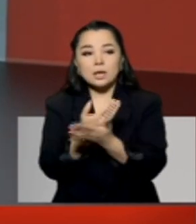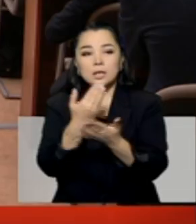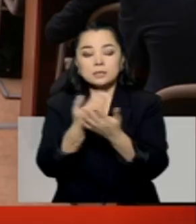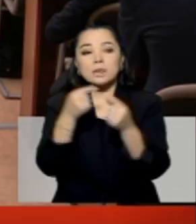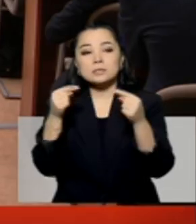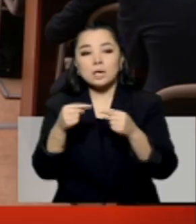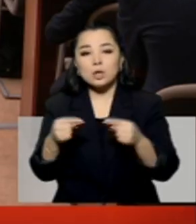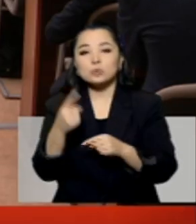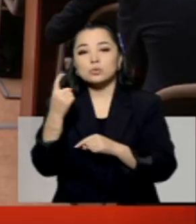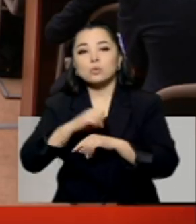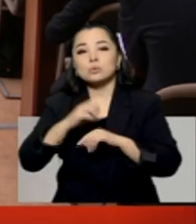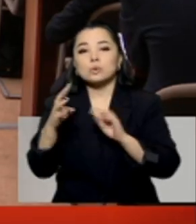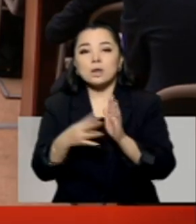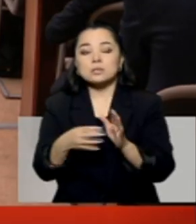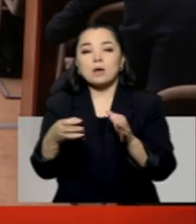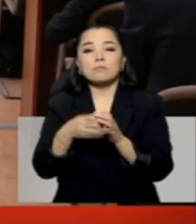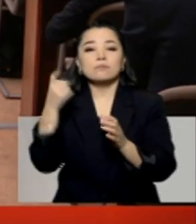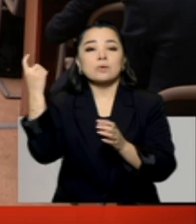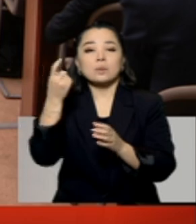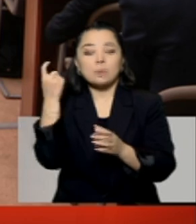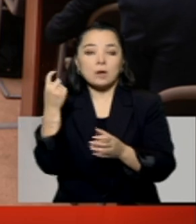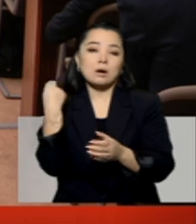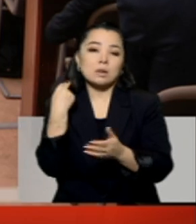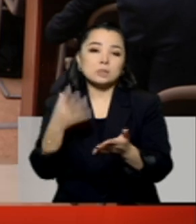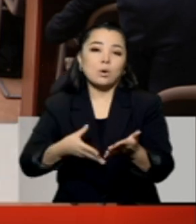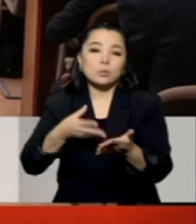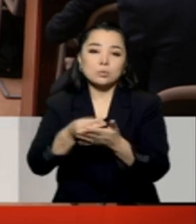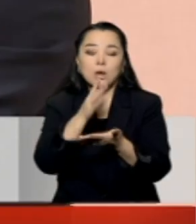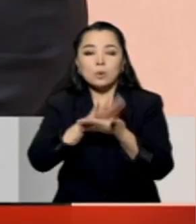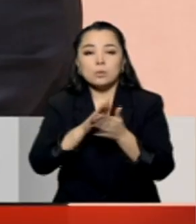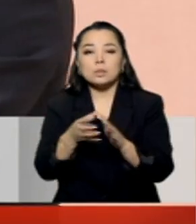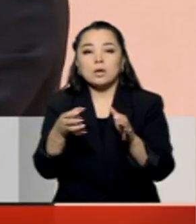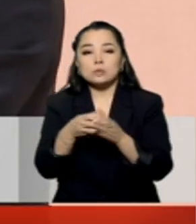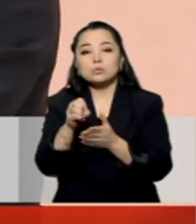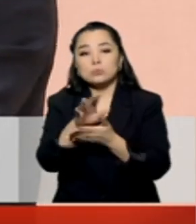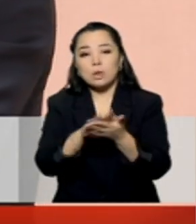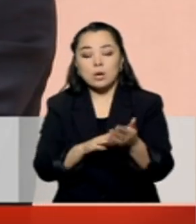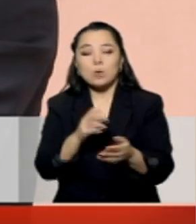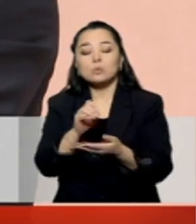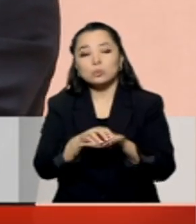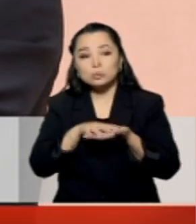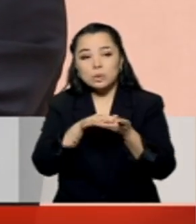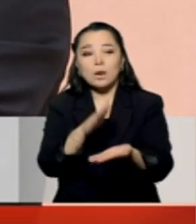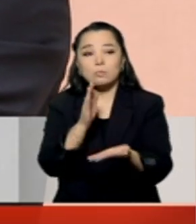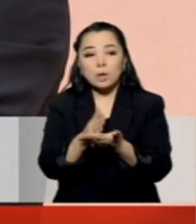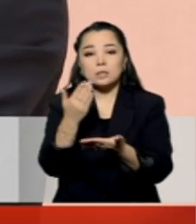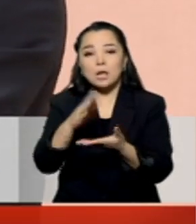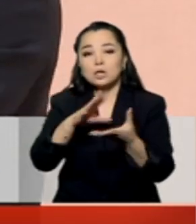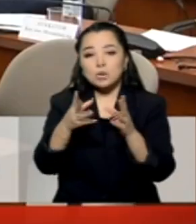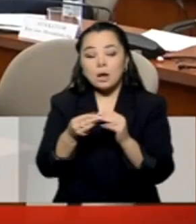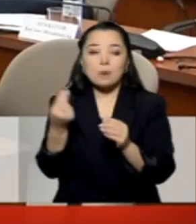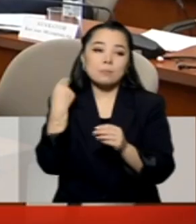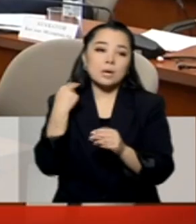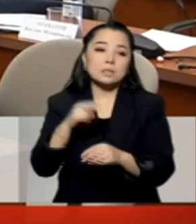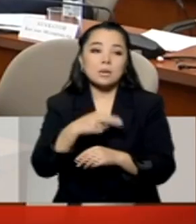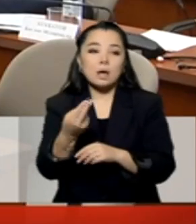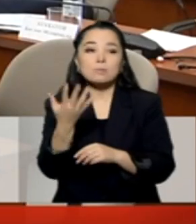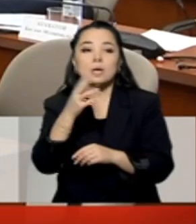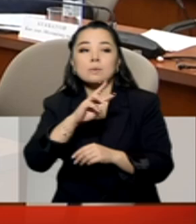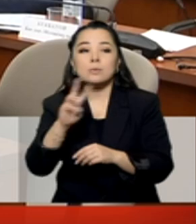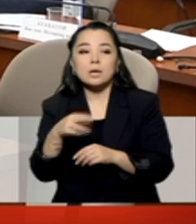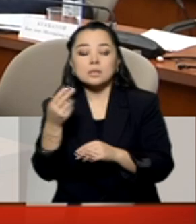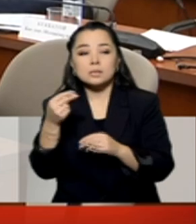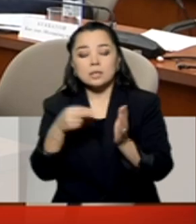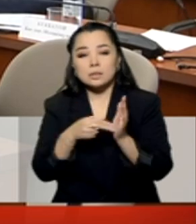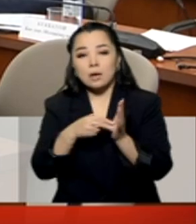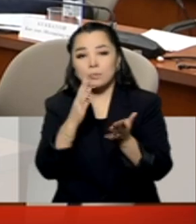бүгінде 119 фермерден қарызды өтеу мерзімін ұзарту бойынша өтініш келіп түскен. Олардың жалпы берешегі 5 миллиард теңгеден